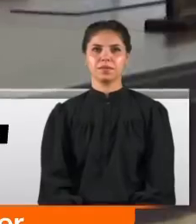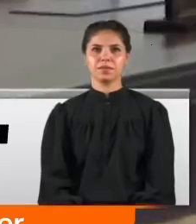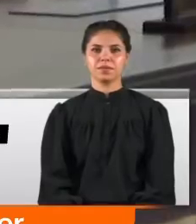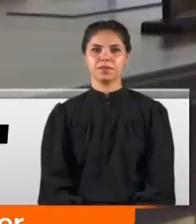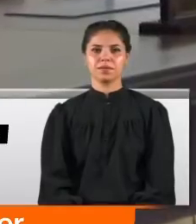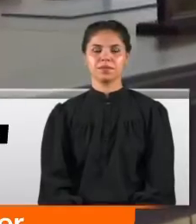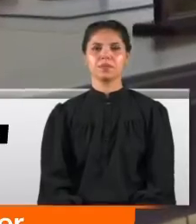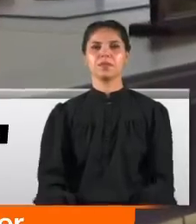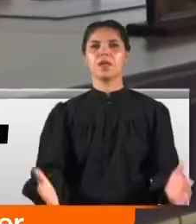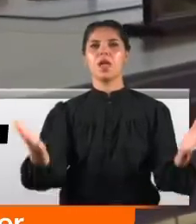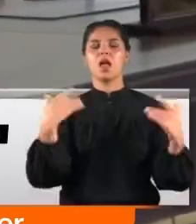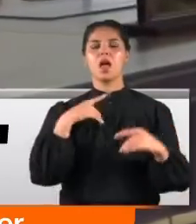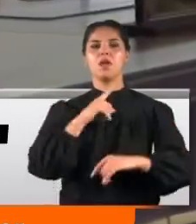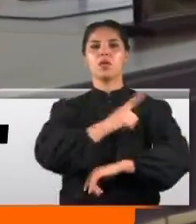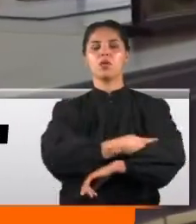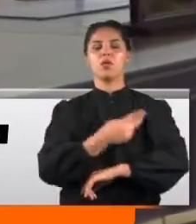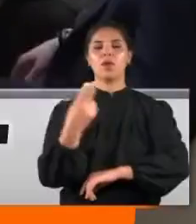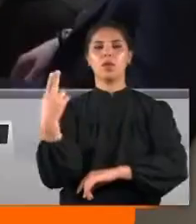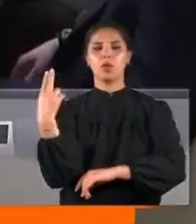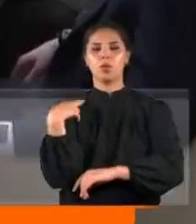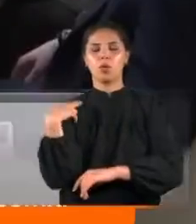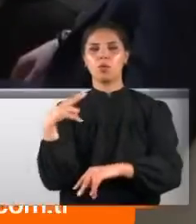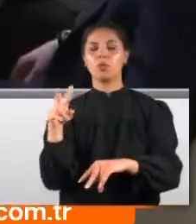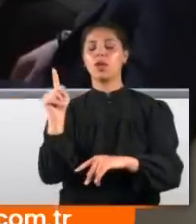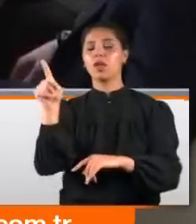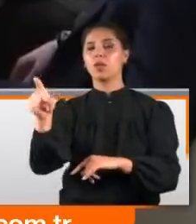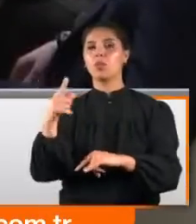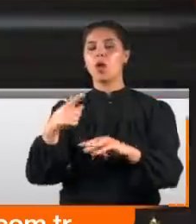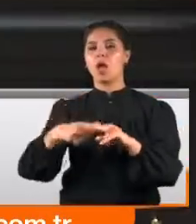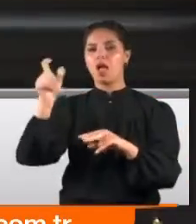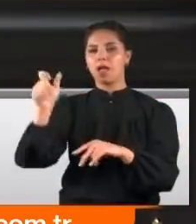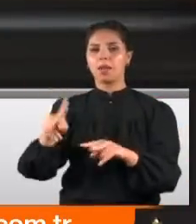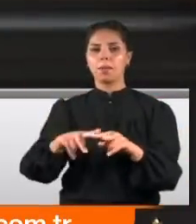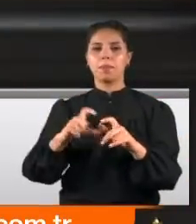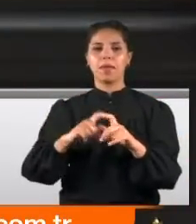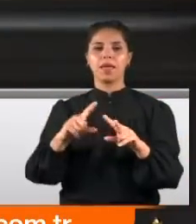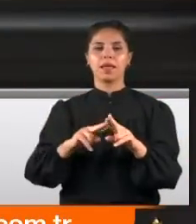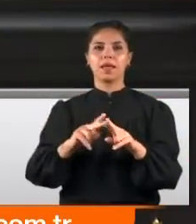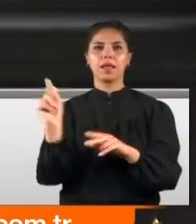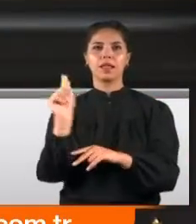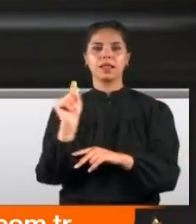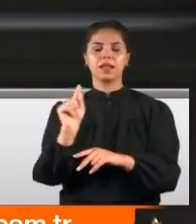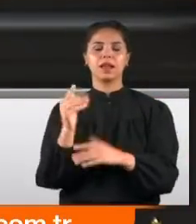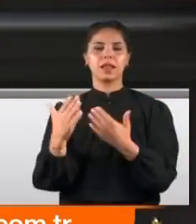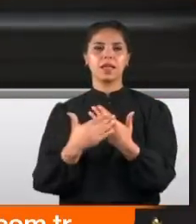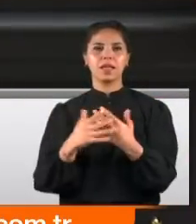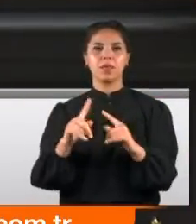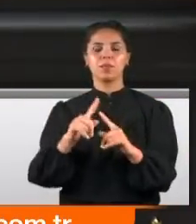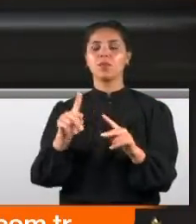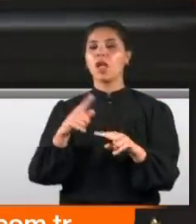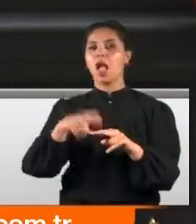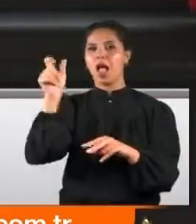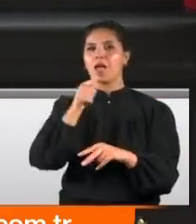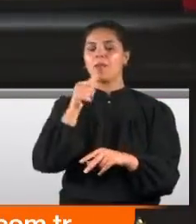alıyoruz. Hava Kuvvetleri Komutanı Orgeneral Atilla Gülen ve MGK Genel Sekreter Yardımcısı Tuğgeneral Alper Eser